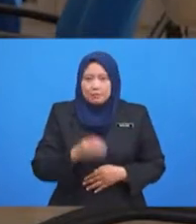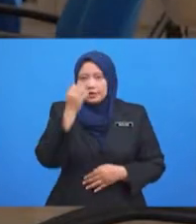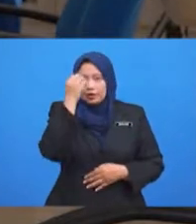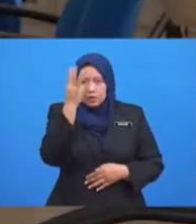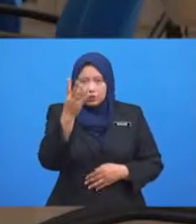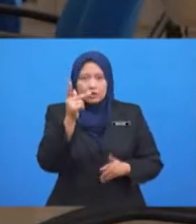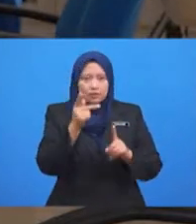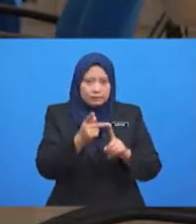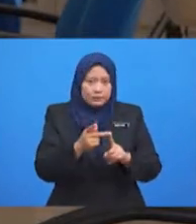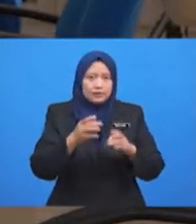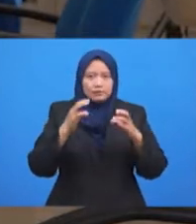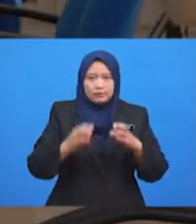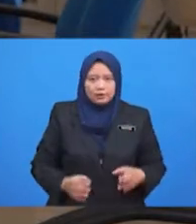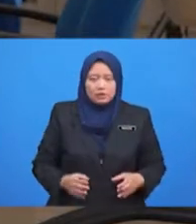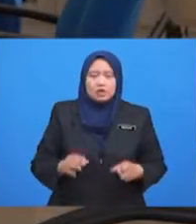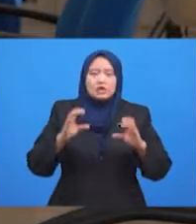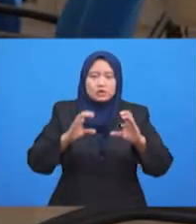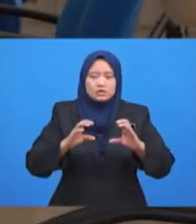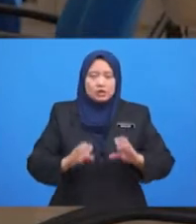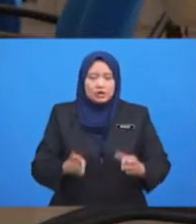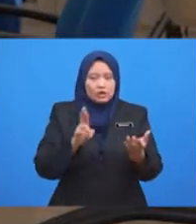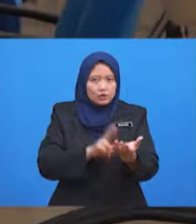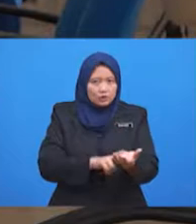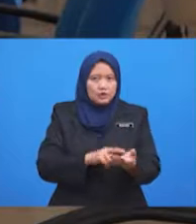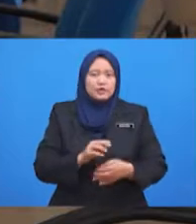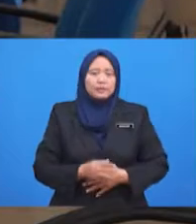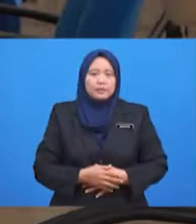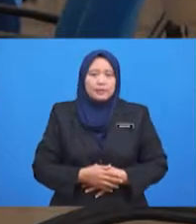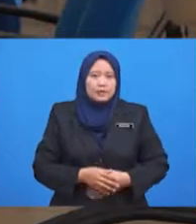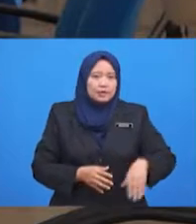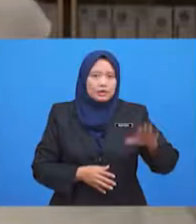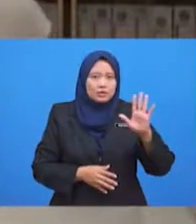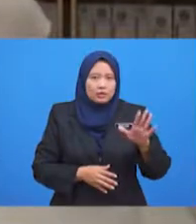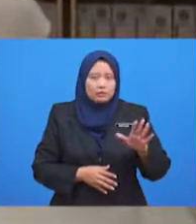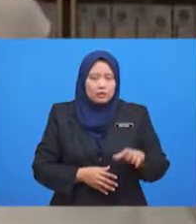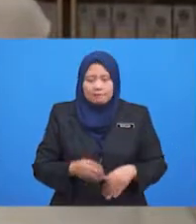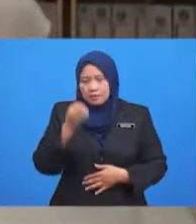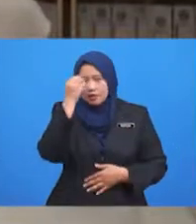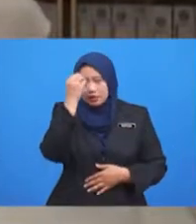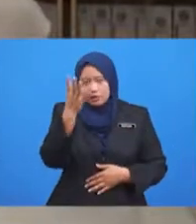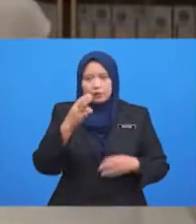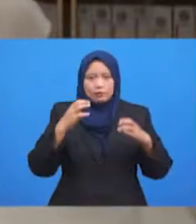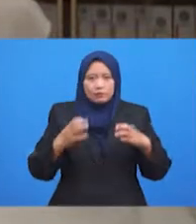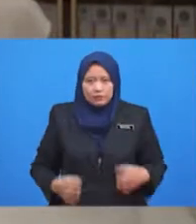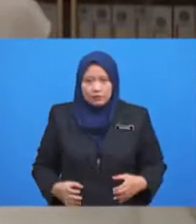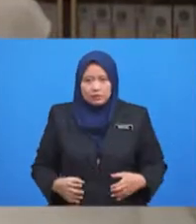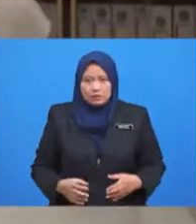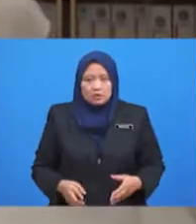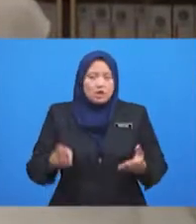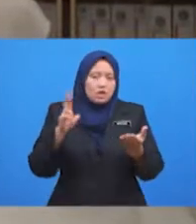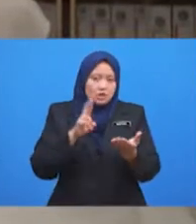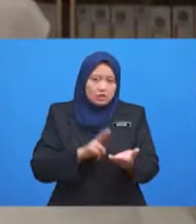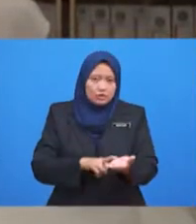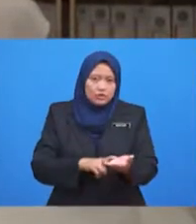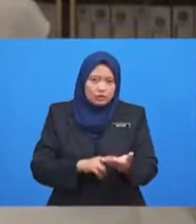cara rawatan dijalankan dan sensasi rawatan. Yang kelima, maklumkan kepada pelanggan